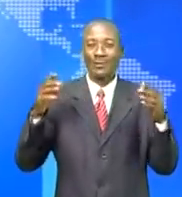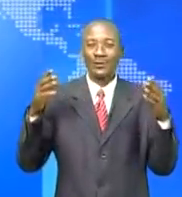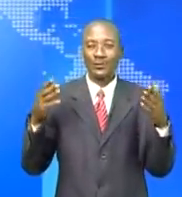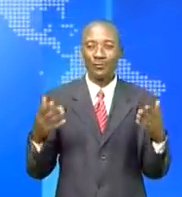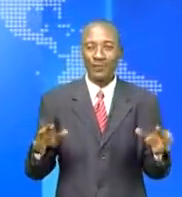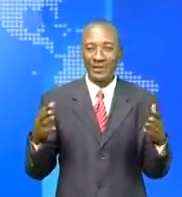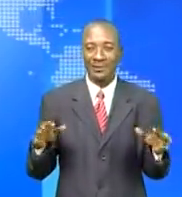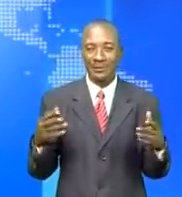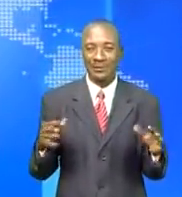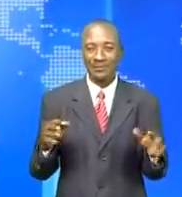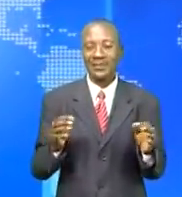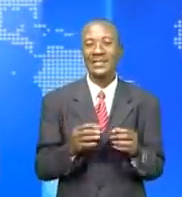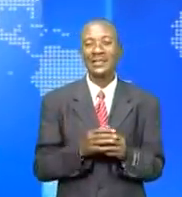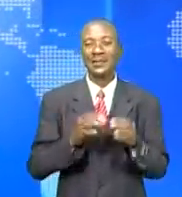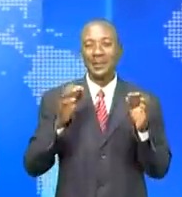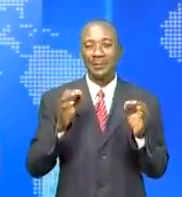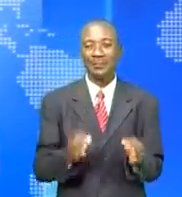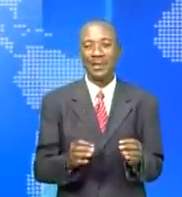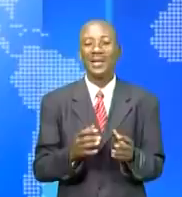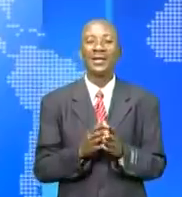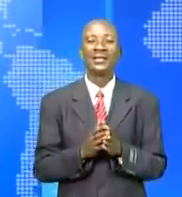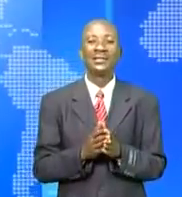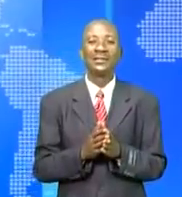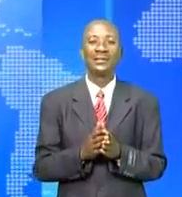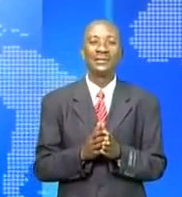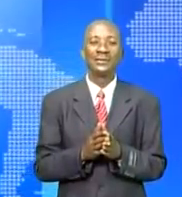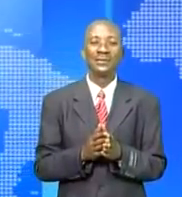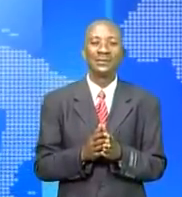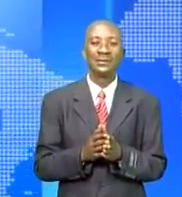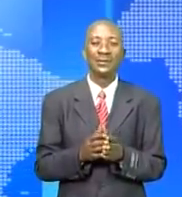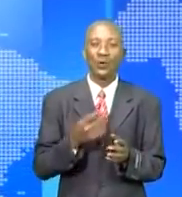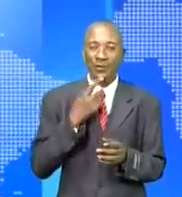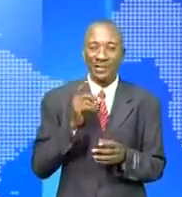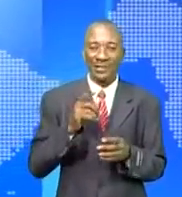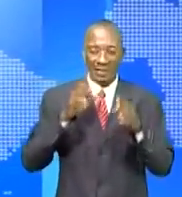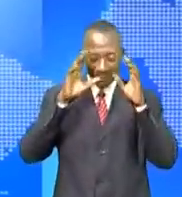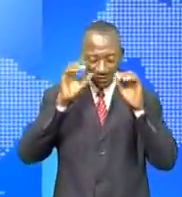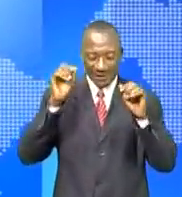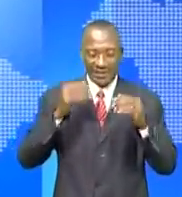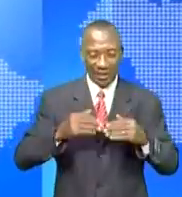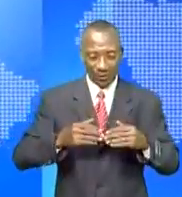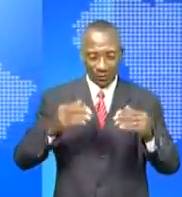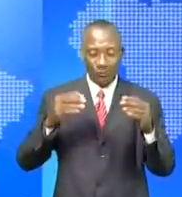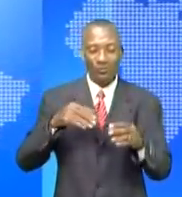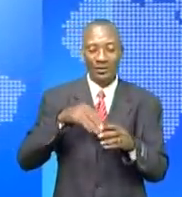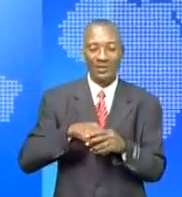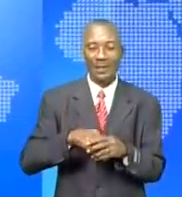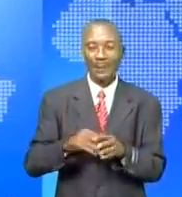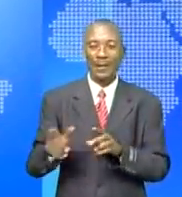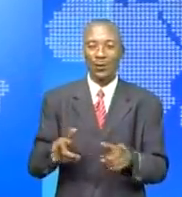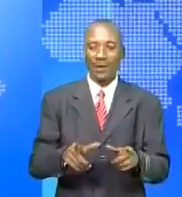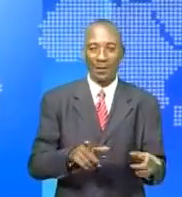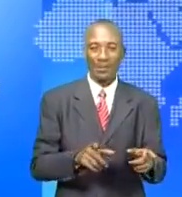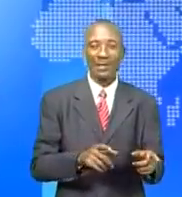Les chefs de l'État séjournent depuis ce jeudi dans les Lualaba et séjournent mis à profit pour visiter quelques sites minières,